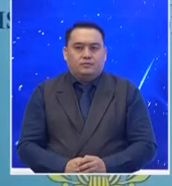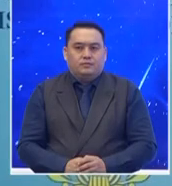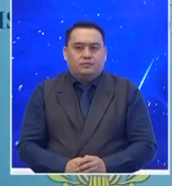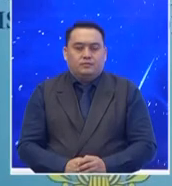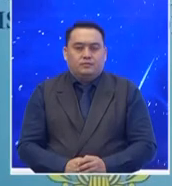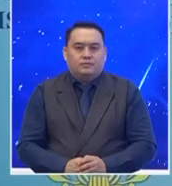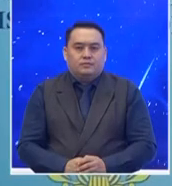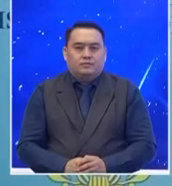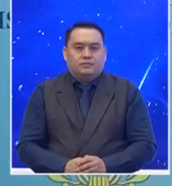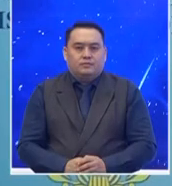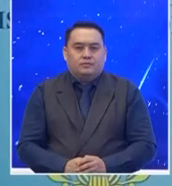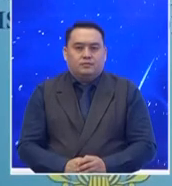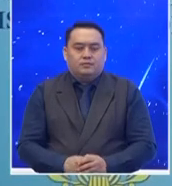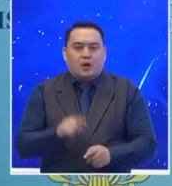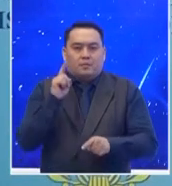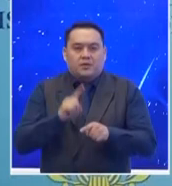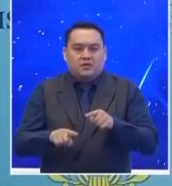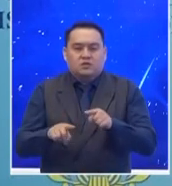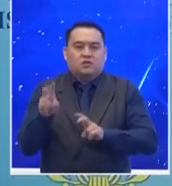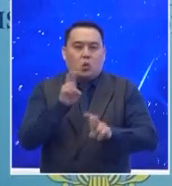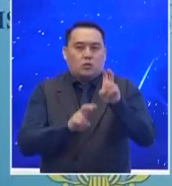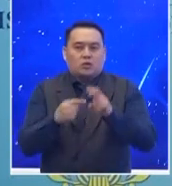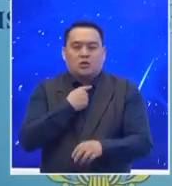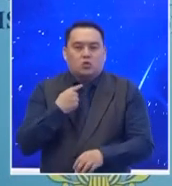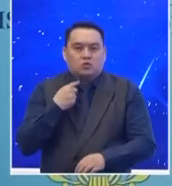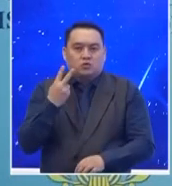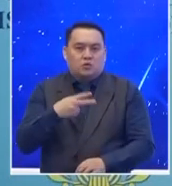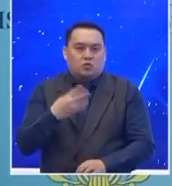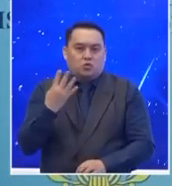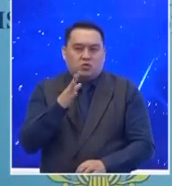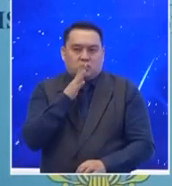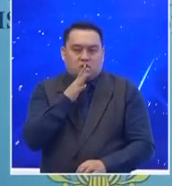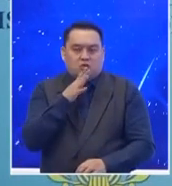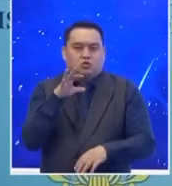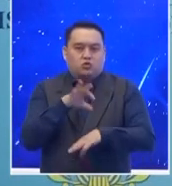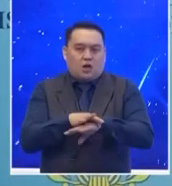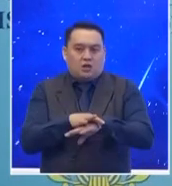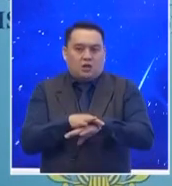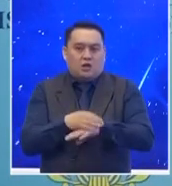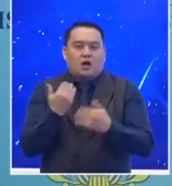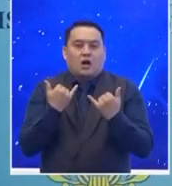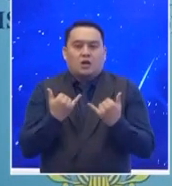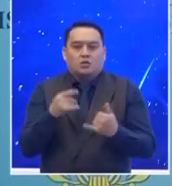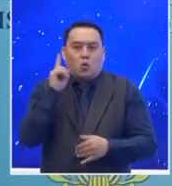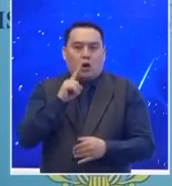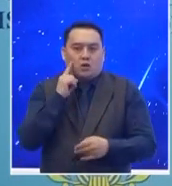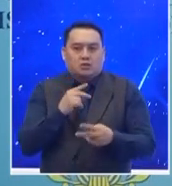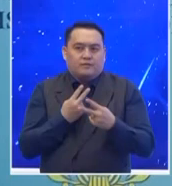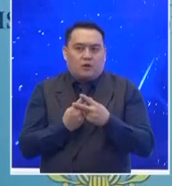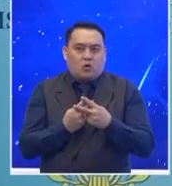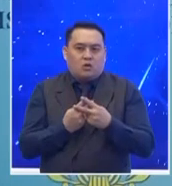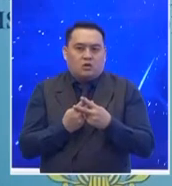Жедел іздестіру шаралары нәтижесінде 24 жастағы Талдықорған қаласының тұрғыны ұсталды. Күдікті азамат қазіргі таңда уақытша ұстау